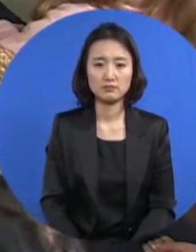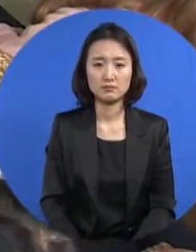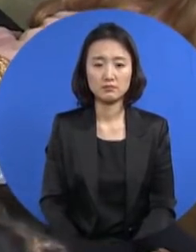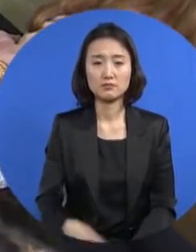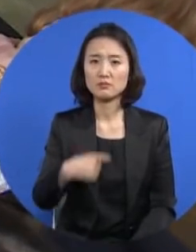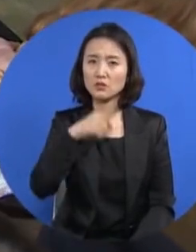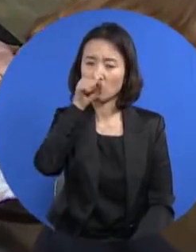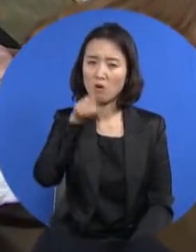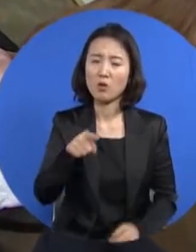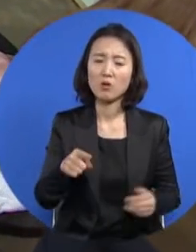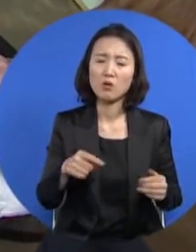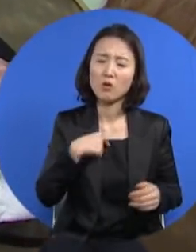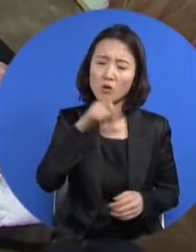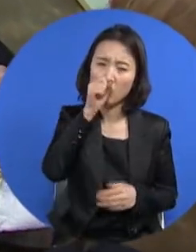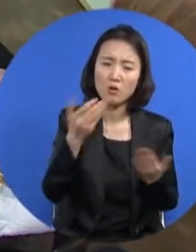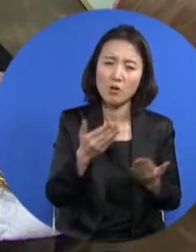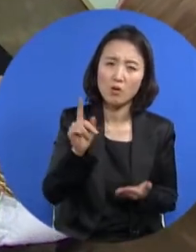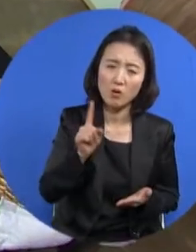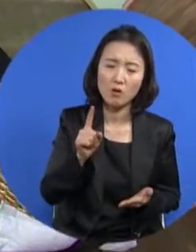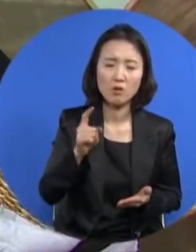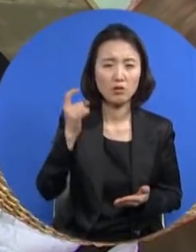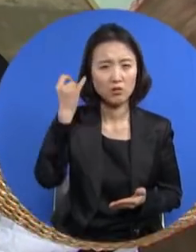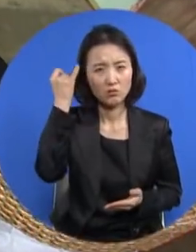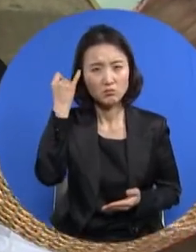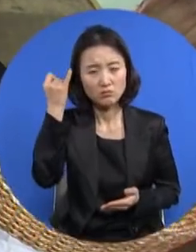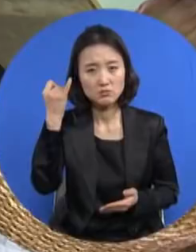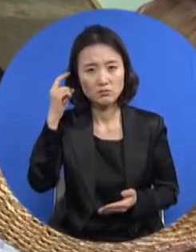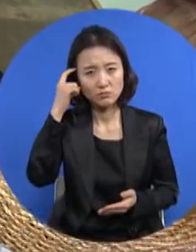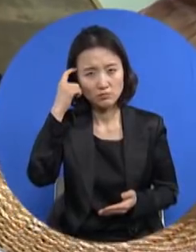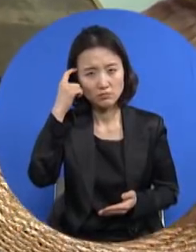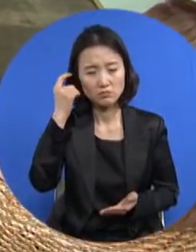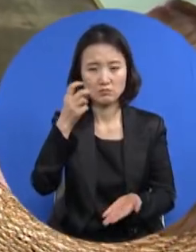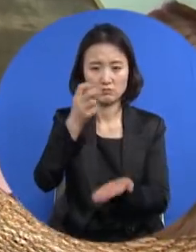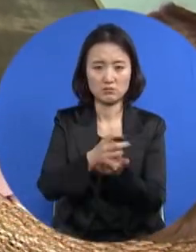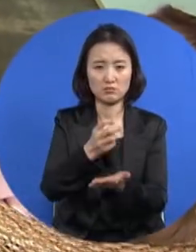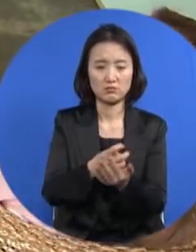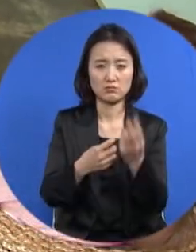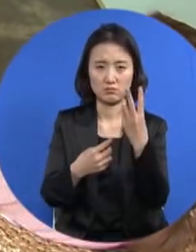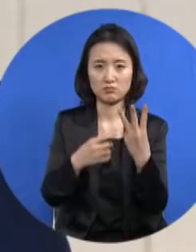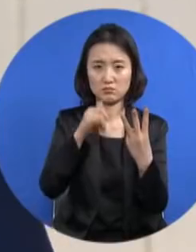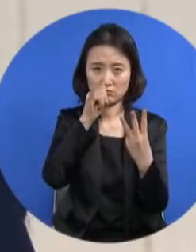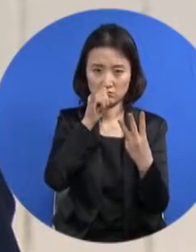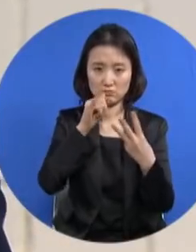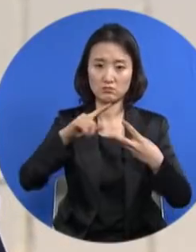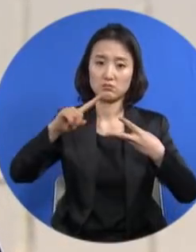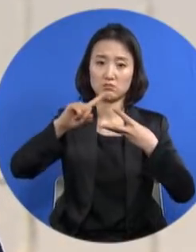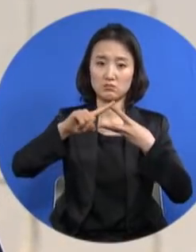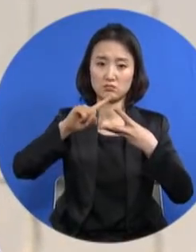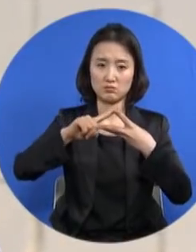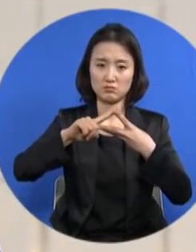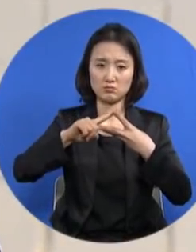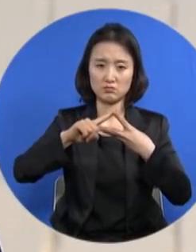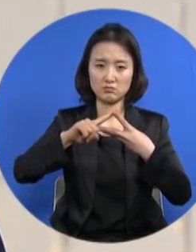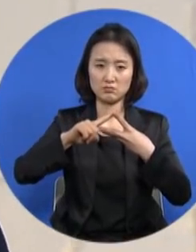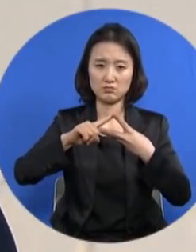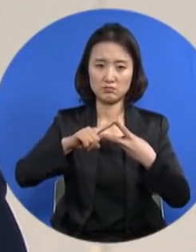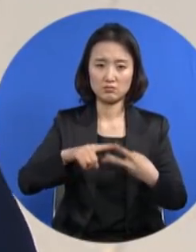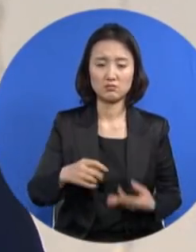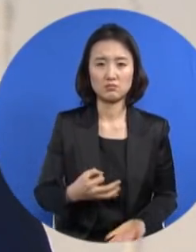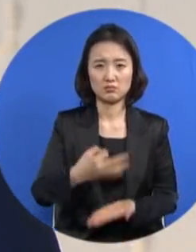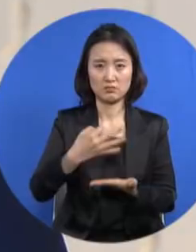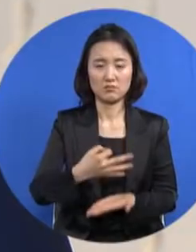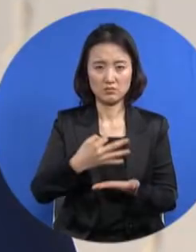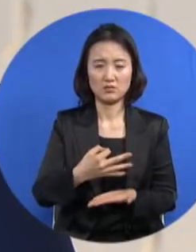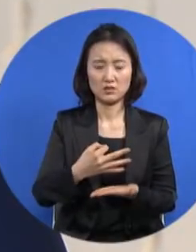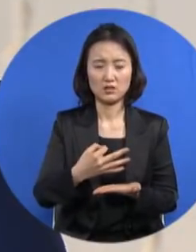제가 좋아하는 일이 뭘까? 그러면 새로운 아이템을 찾을 때 세 가지 룰이 있었거든요. 첫 번째는 자본금이 많이 들면 안